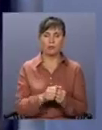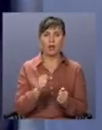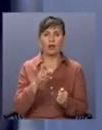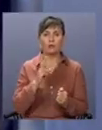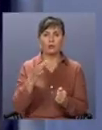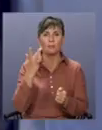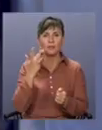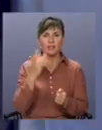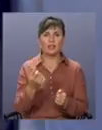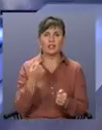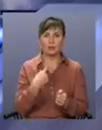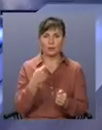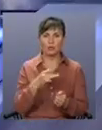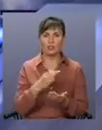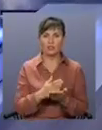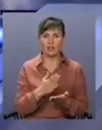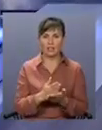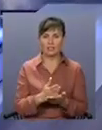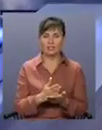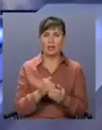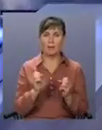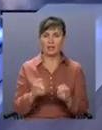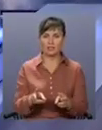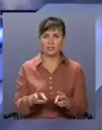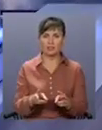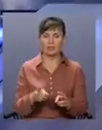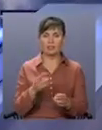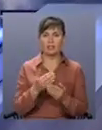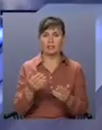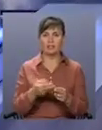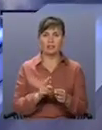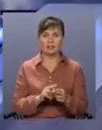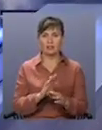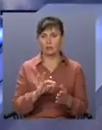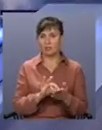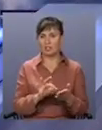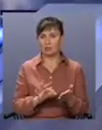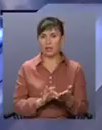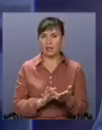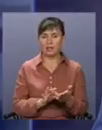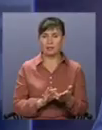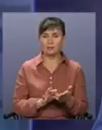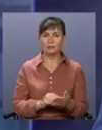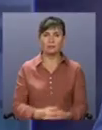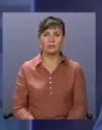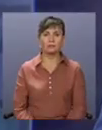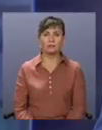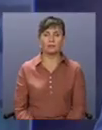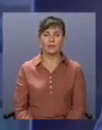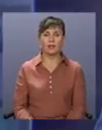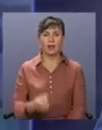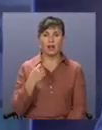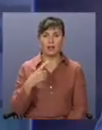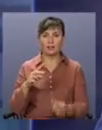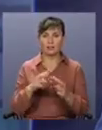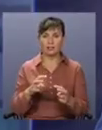постоянно употребляет и является потенциальной угрозой, для них это не принципиально. Ну то есть алкотестеры до этого